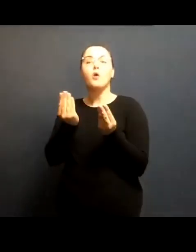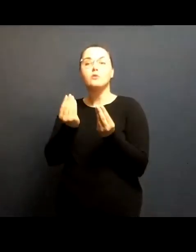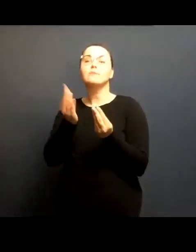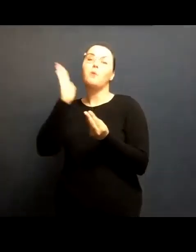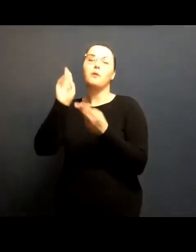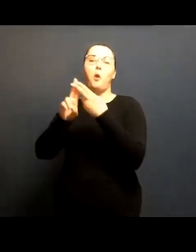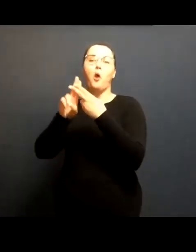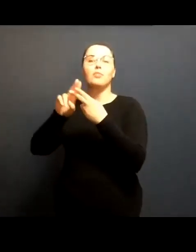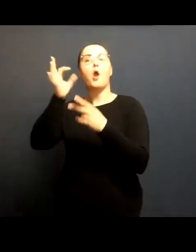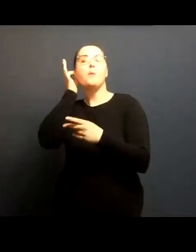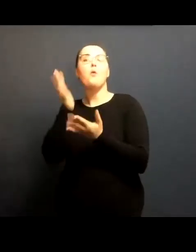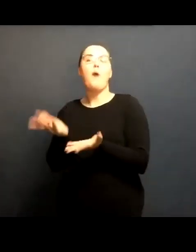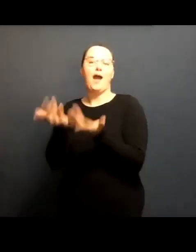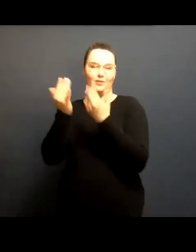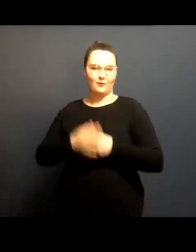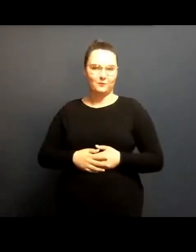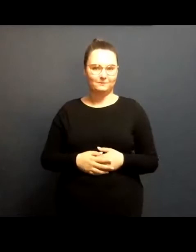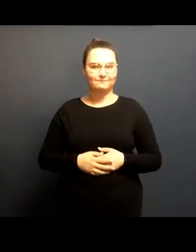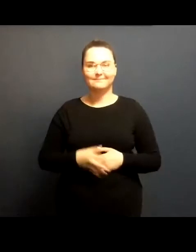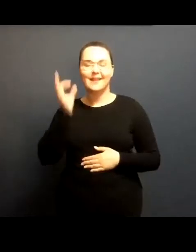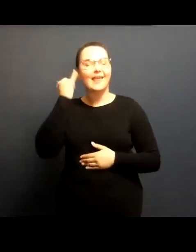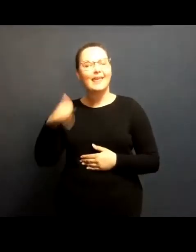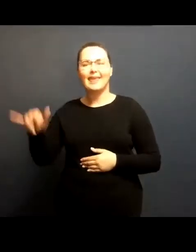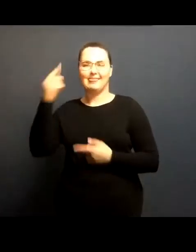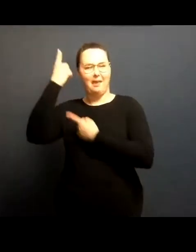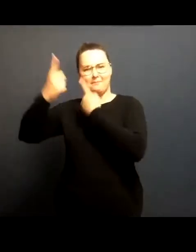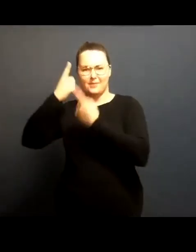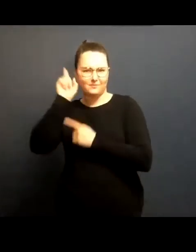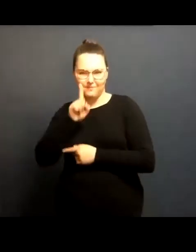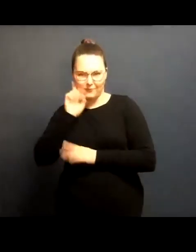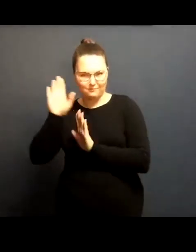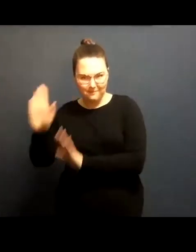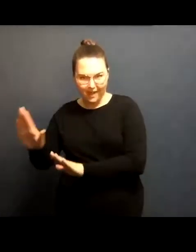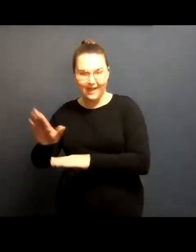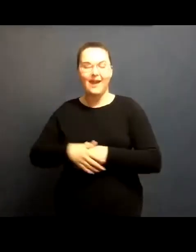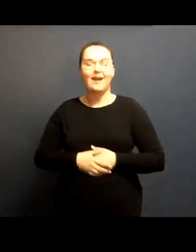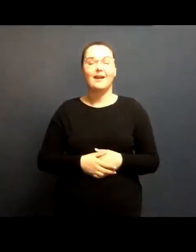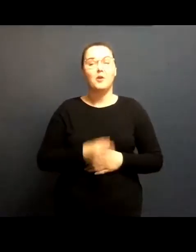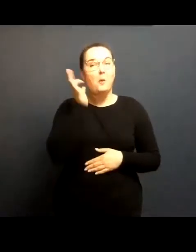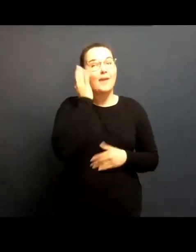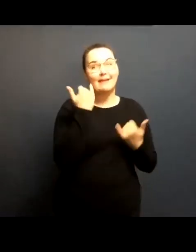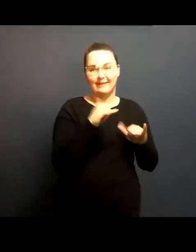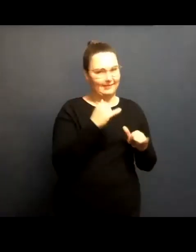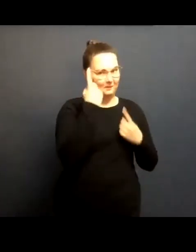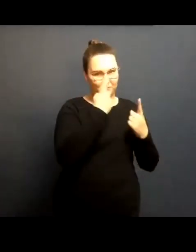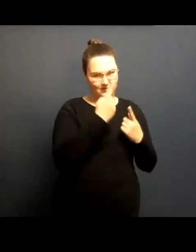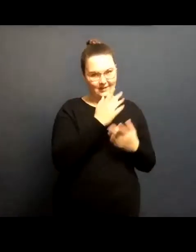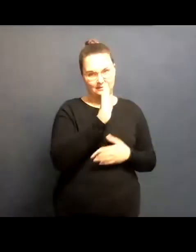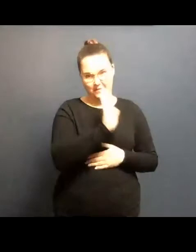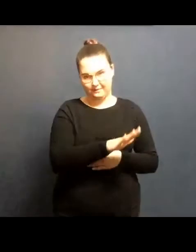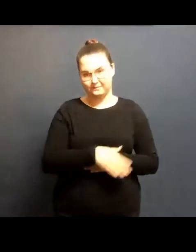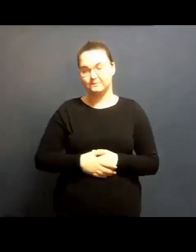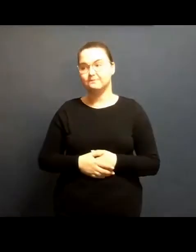Czyli mężczyźni mają bardzo utylitarne, bardzo takie praktyczne podejście do ciała. Absolutnie nie ma tutaj jakiegoś